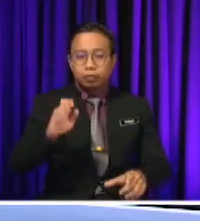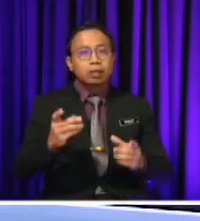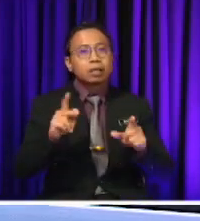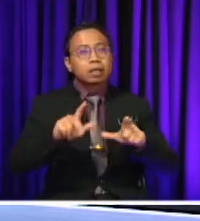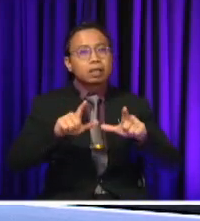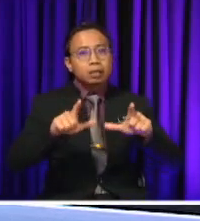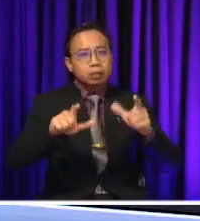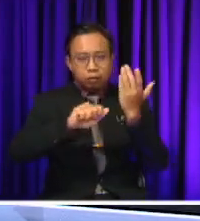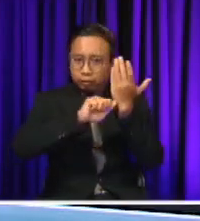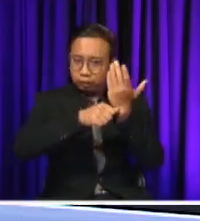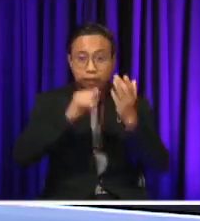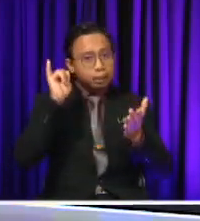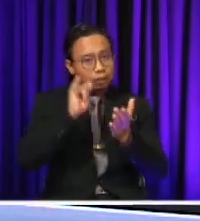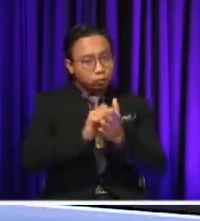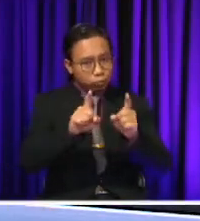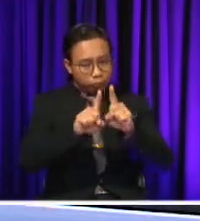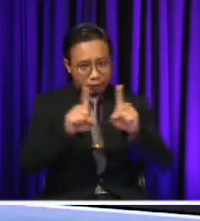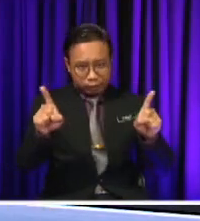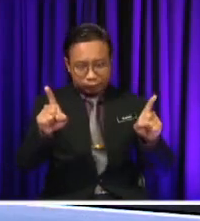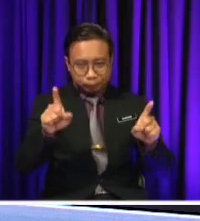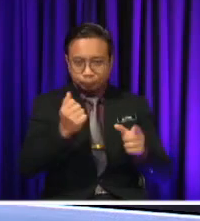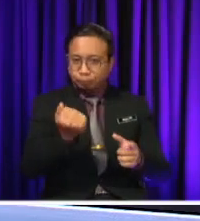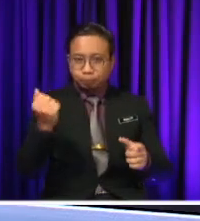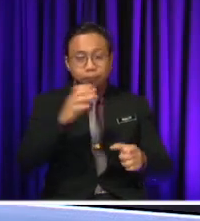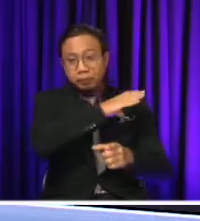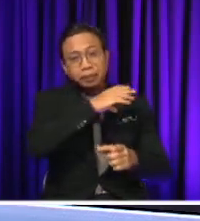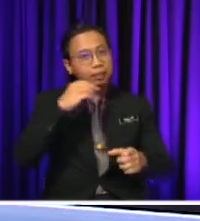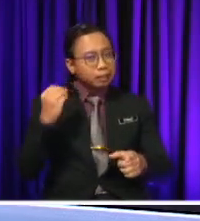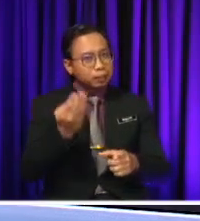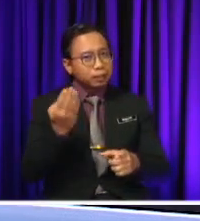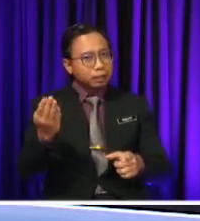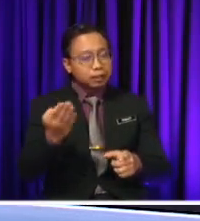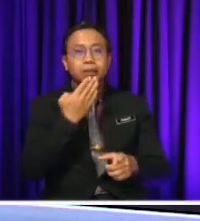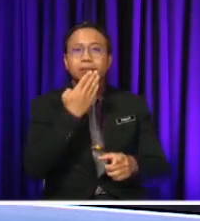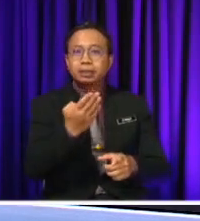Itu perbedaan antara alat dan juga bahan coba kembali